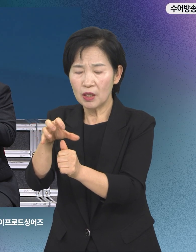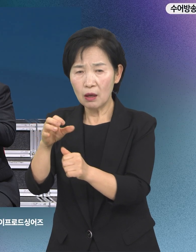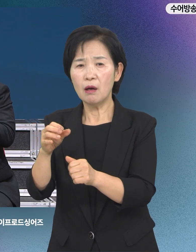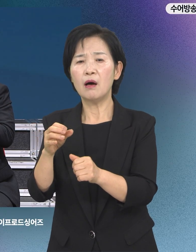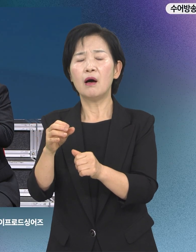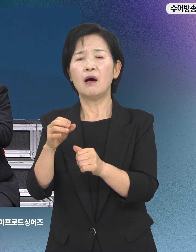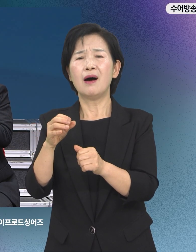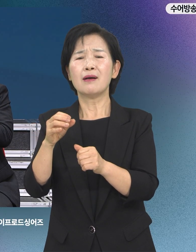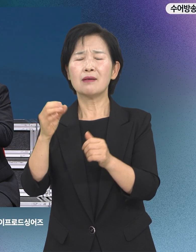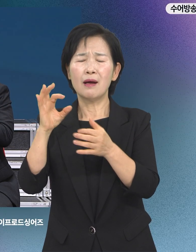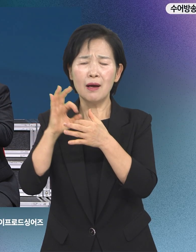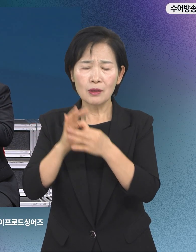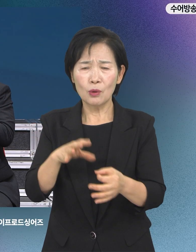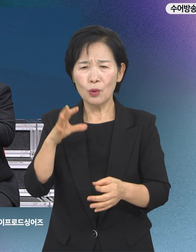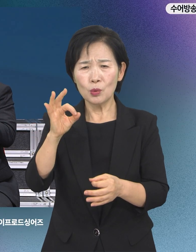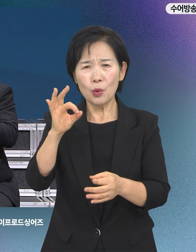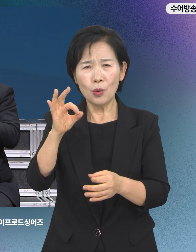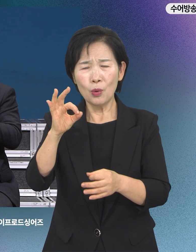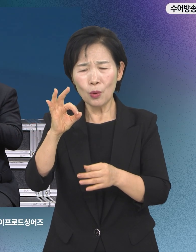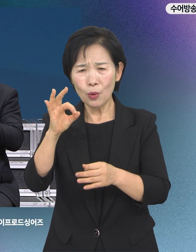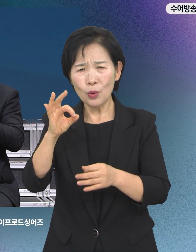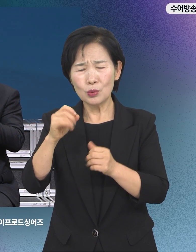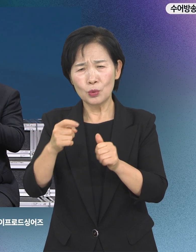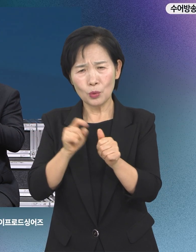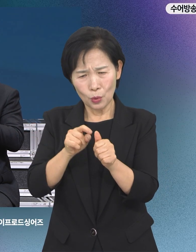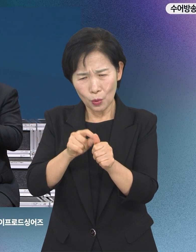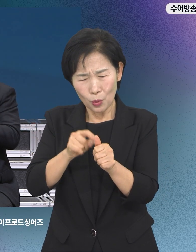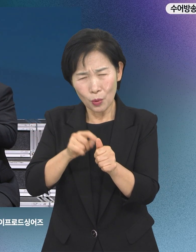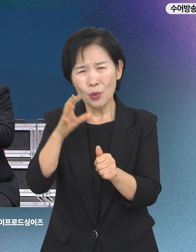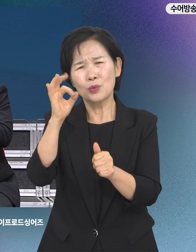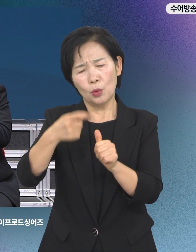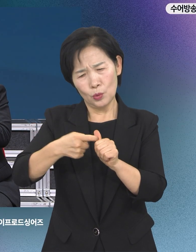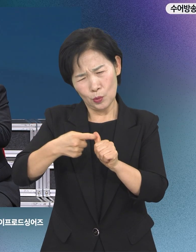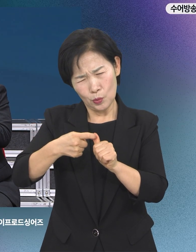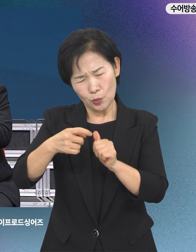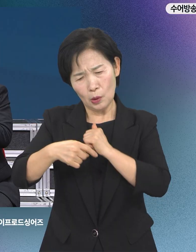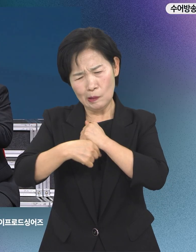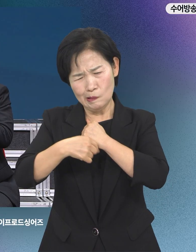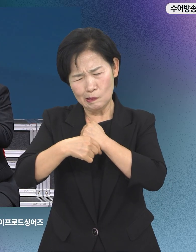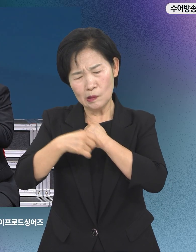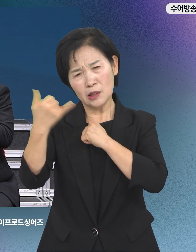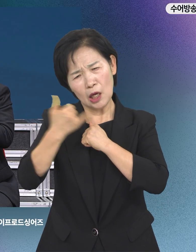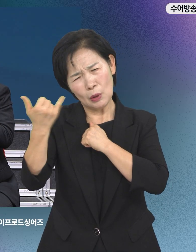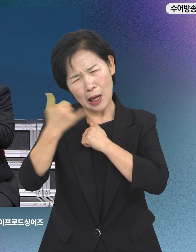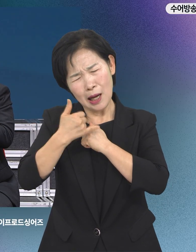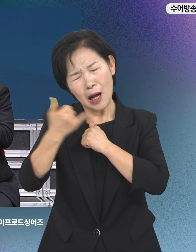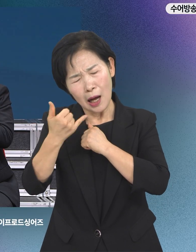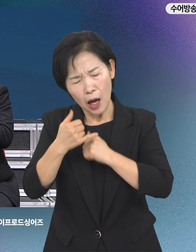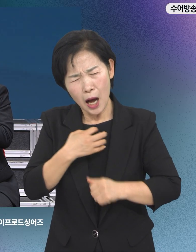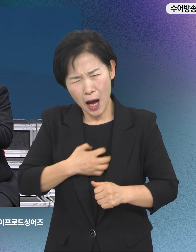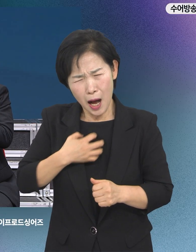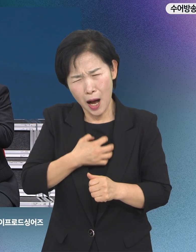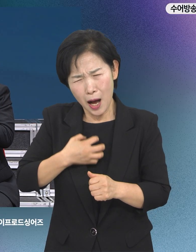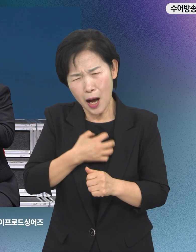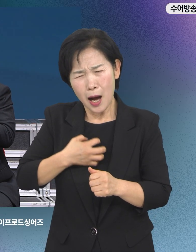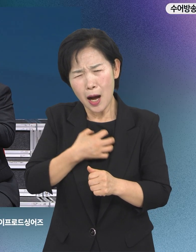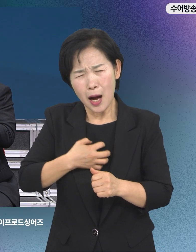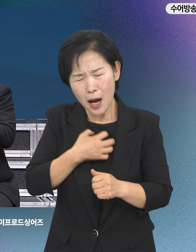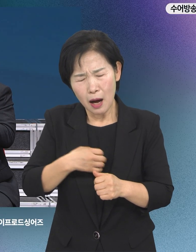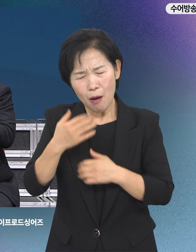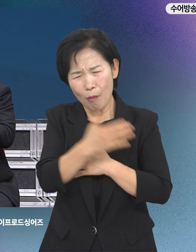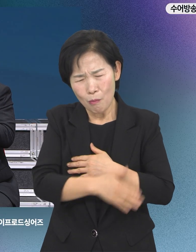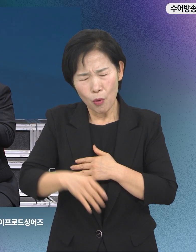채권 추심 전화는 하루에도 수십 통이 걸려오게 되었습니다. 저는 극심한 정신적, 육체적 고통 속에